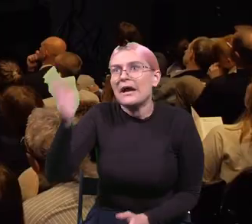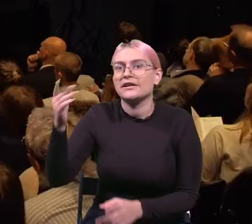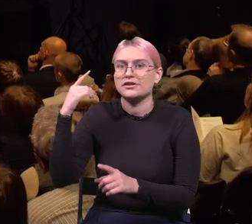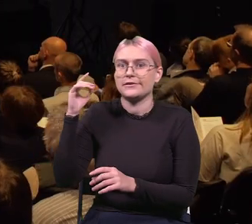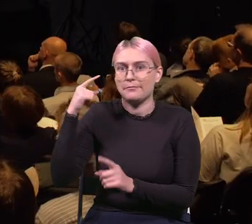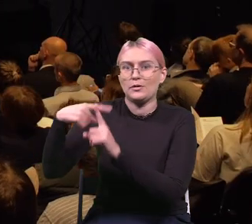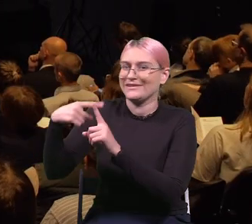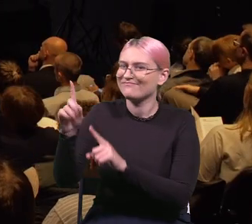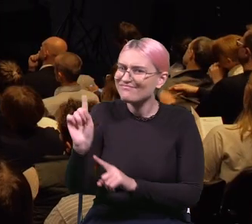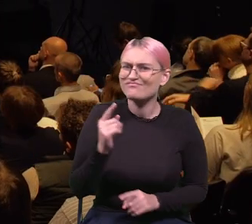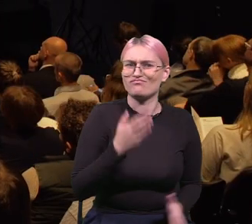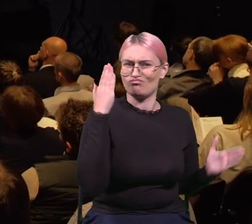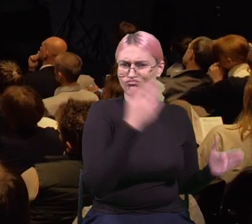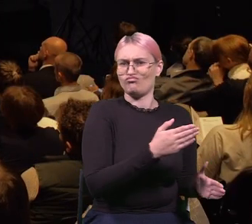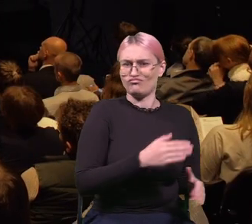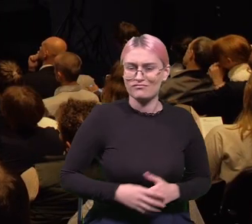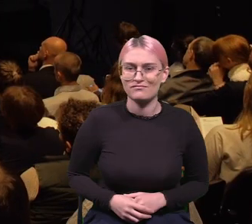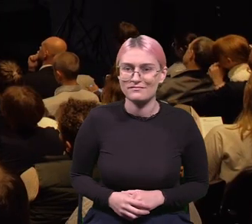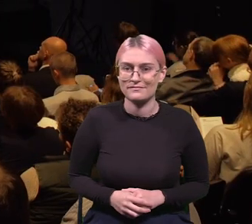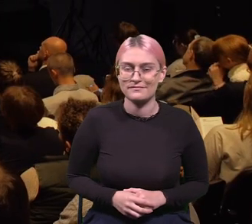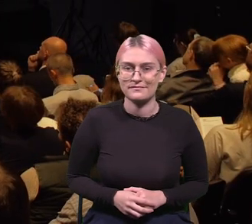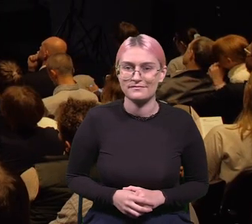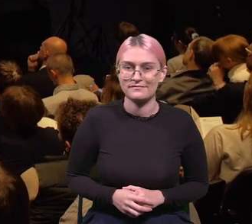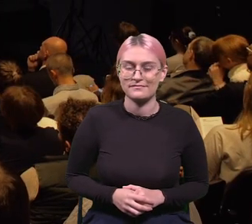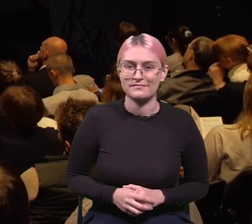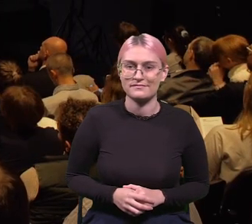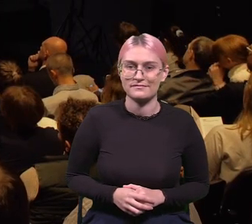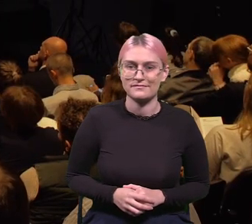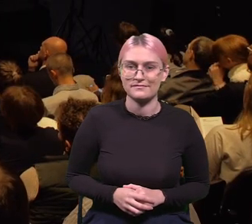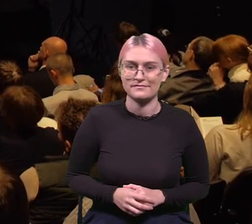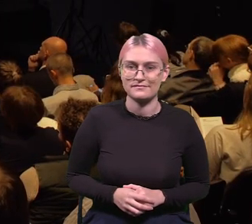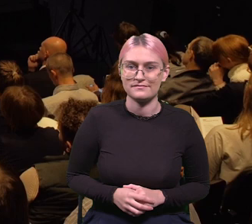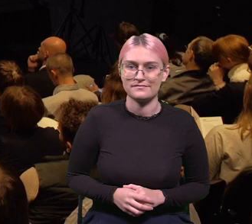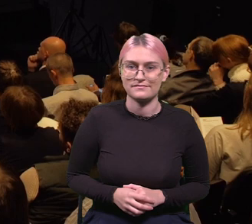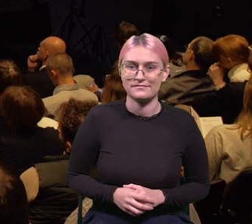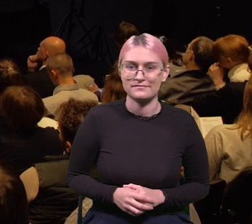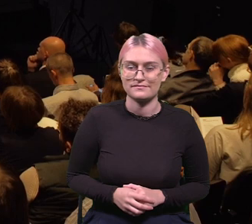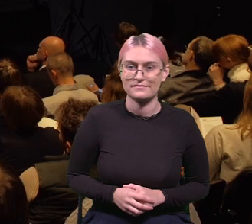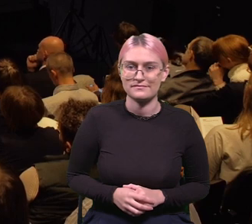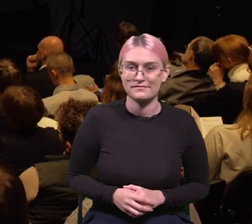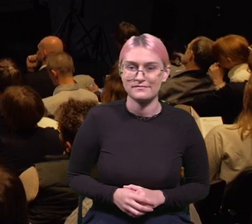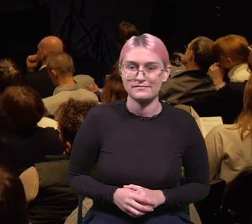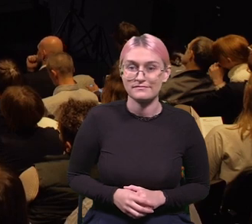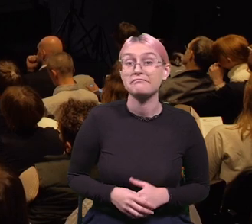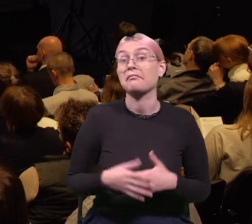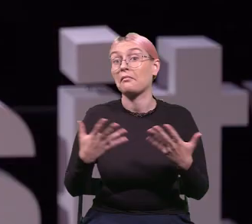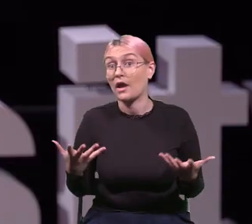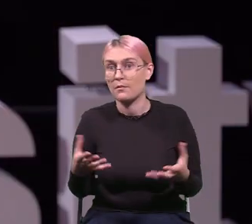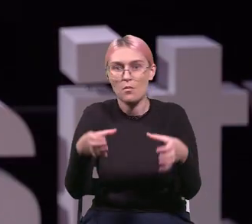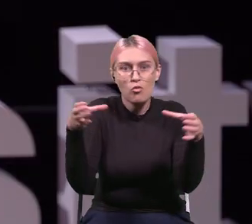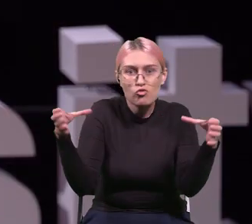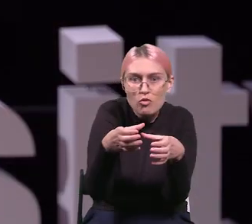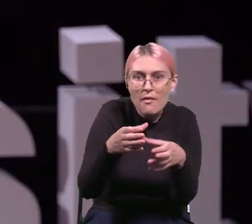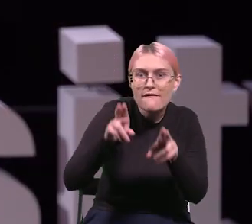odsyła nas do pewnych rzeczy, które dzieją się obok. W innych krajach kredytobiorcy zebrali się razem